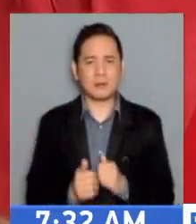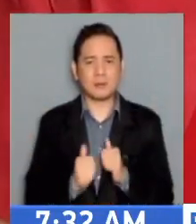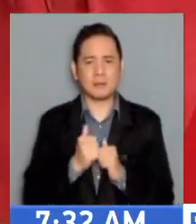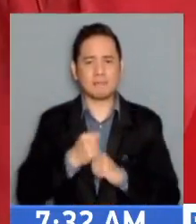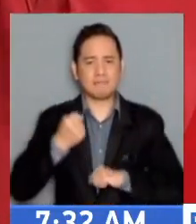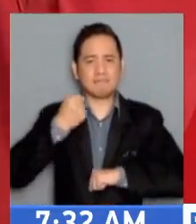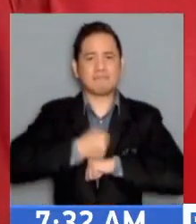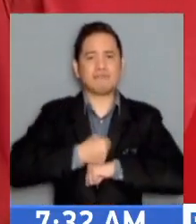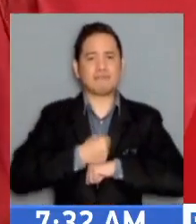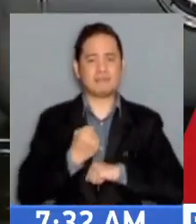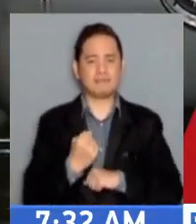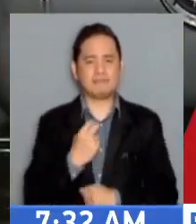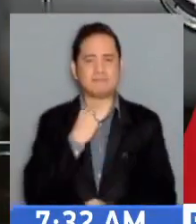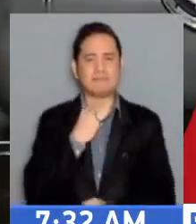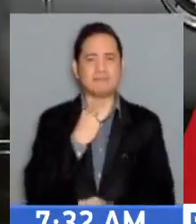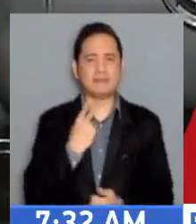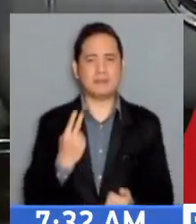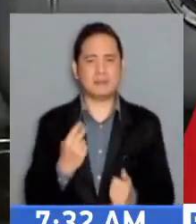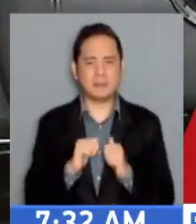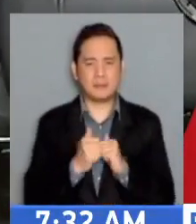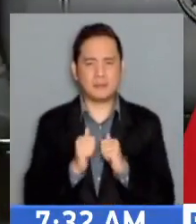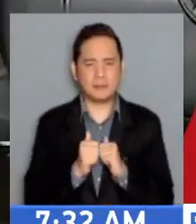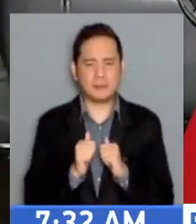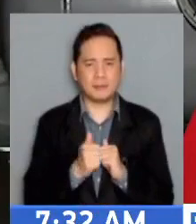sir, wala na kami kikitain.